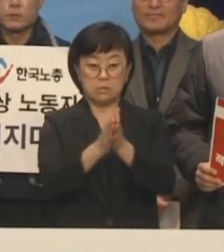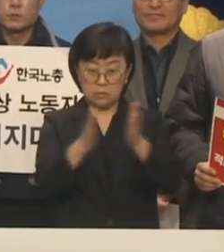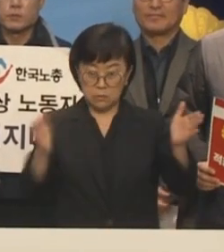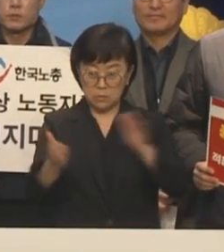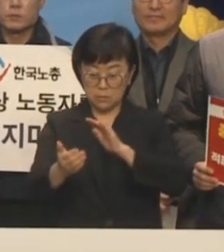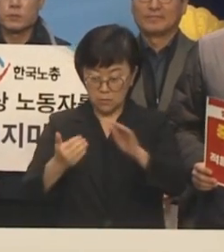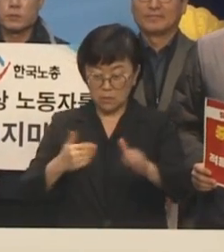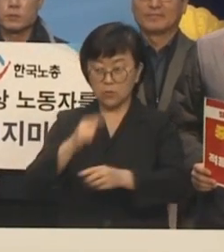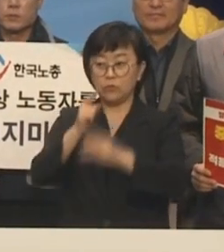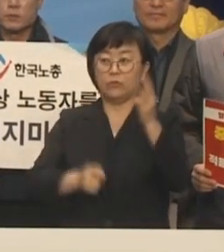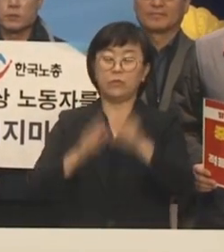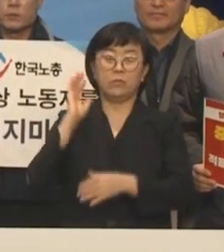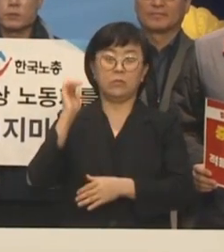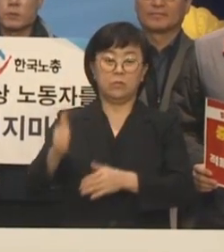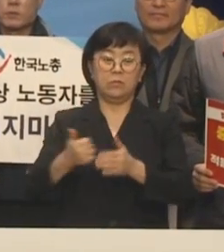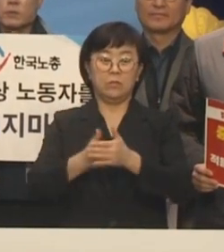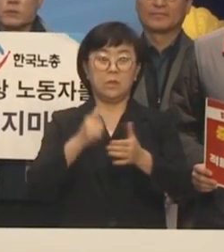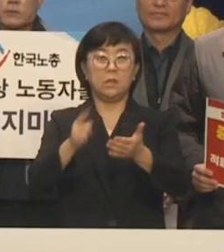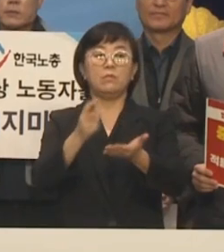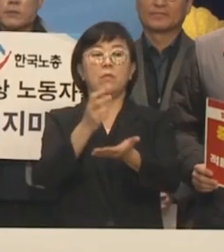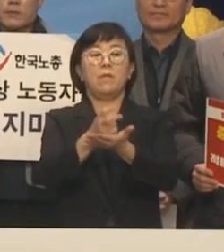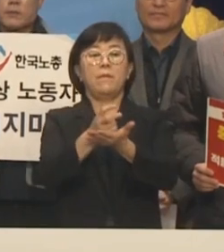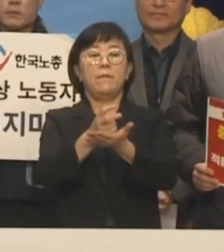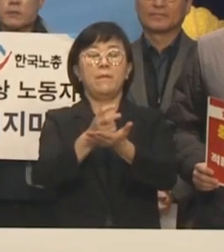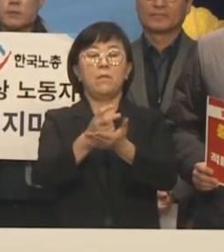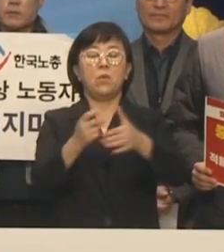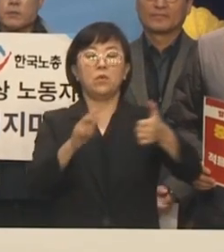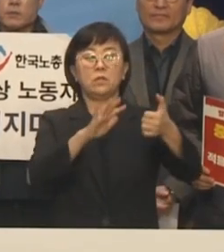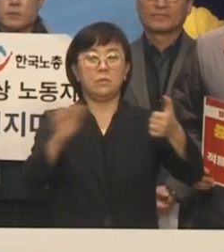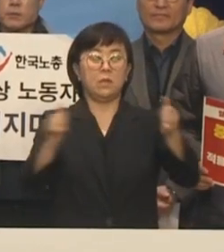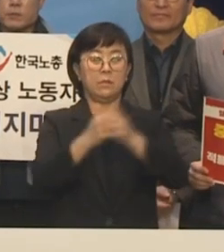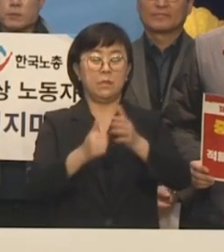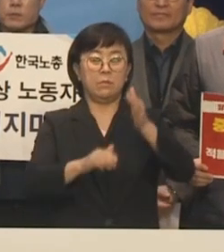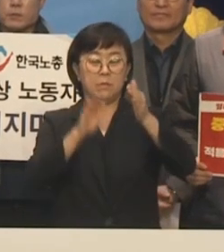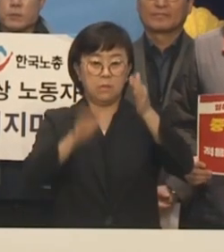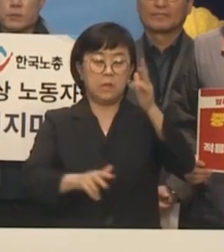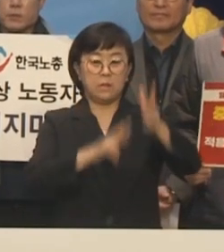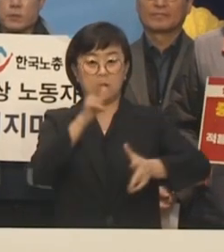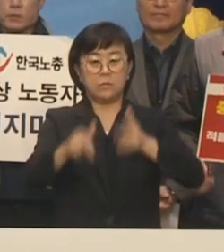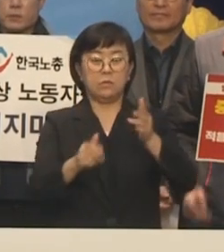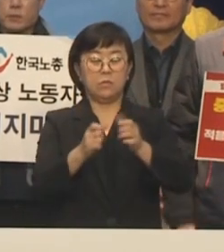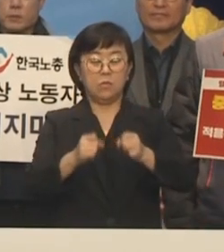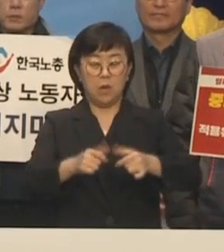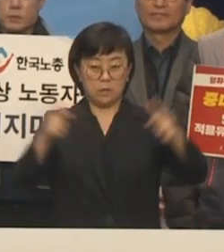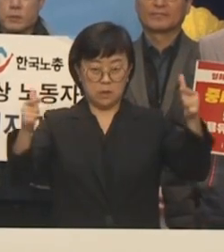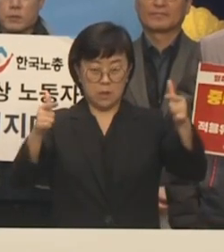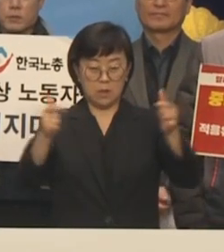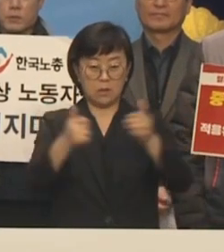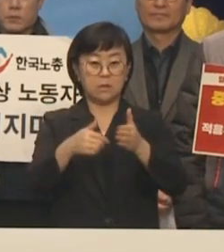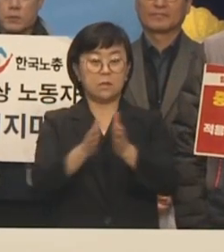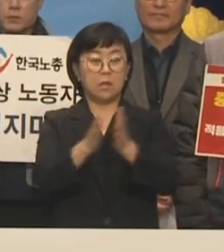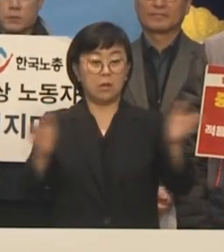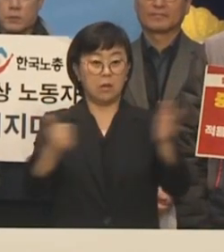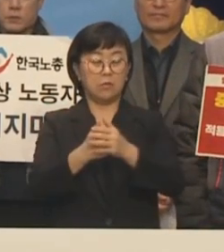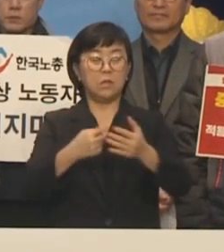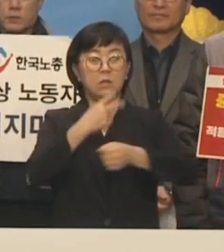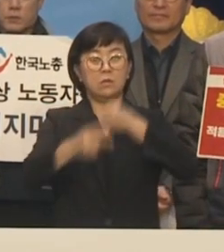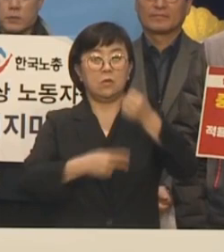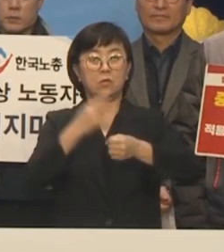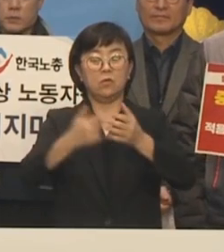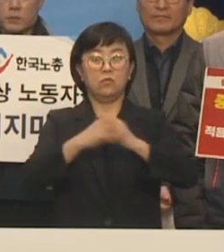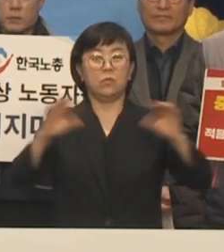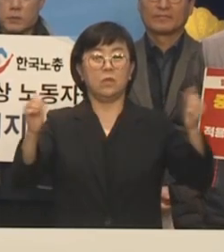윤석열 대통령은 중대재해법을 50인 미만 사업장으로 확대 시행하는 걸 2년 더 유예해달라고